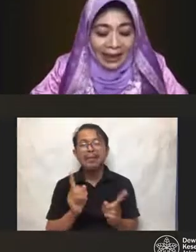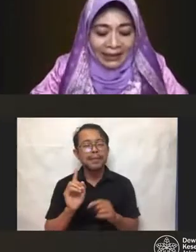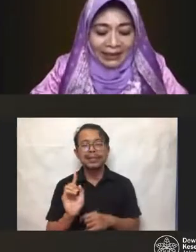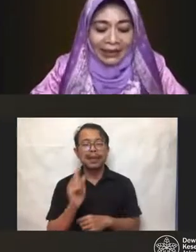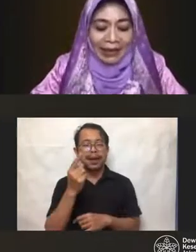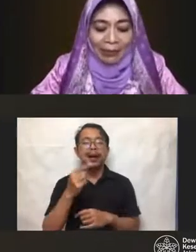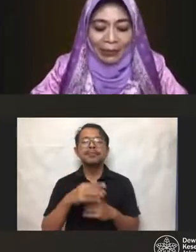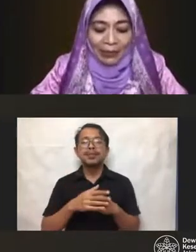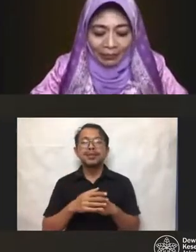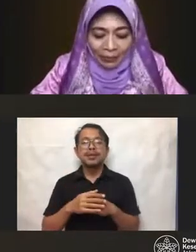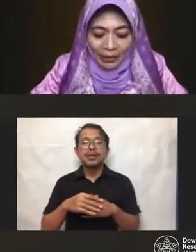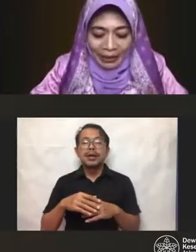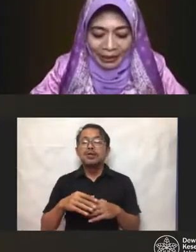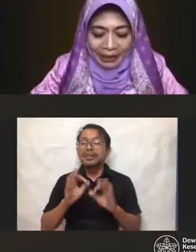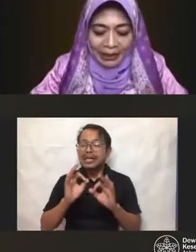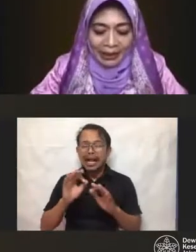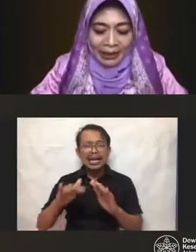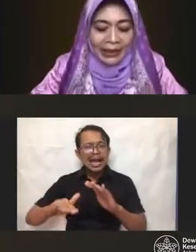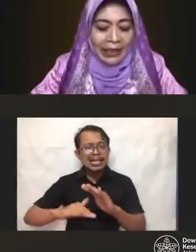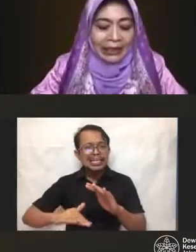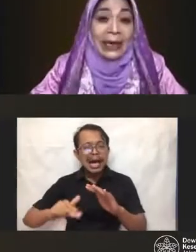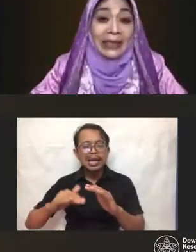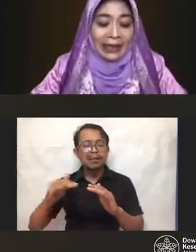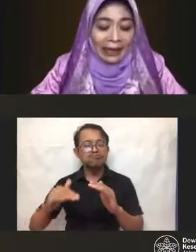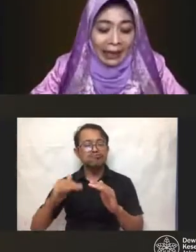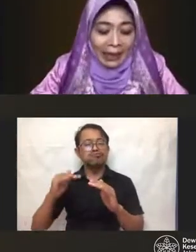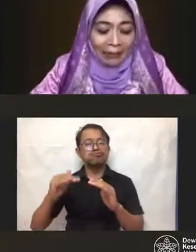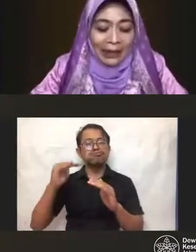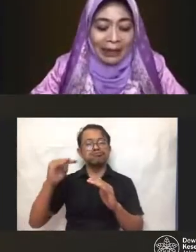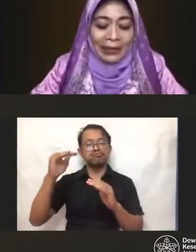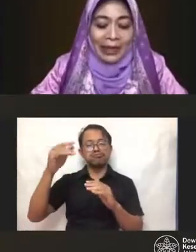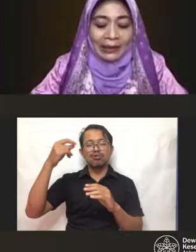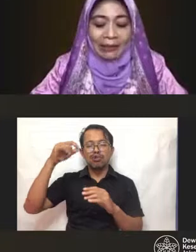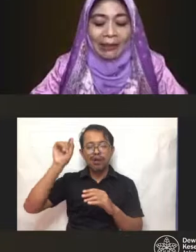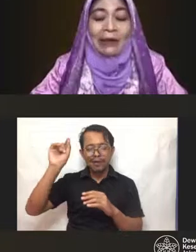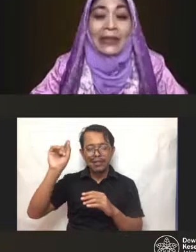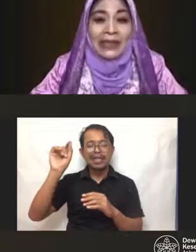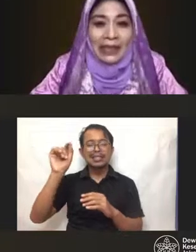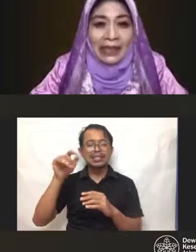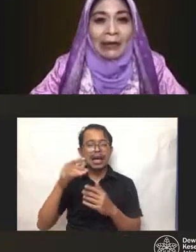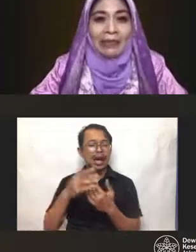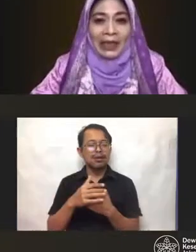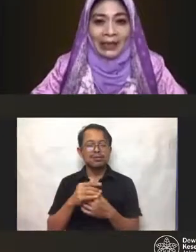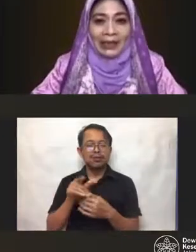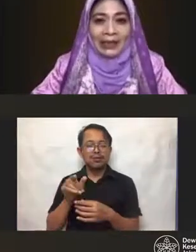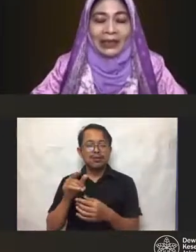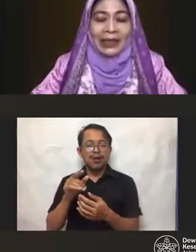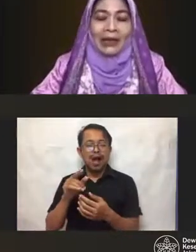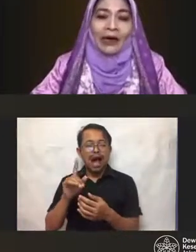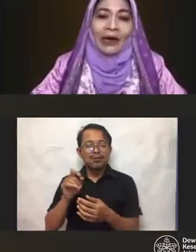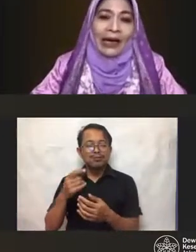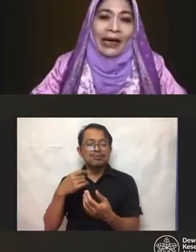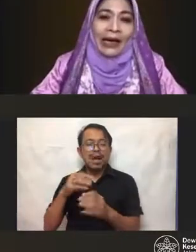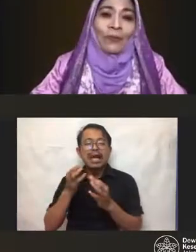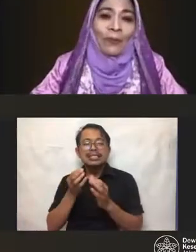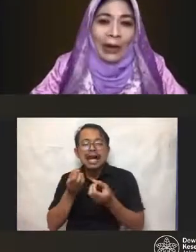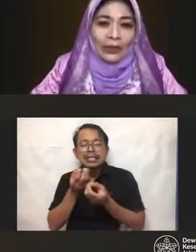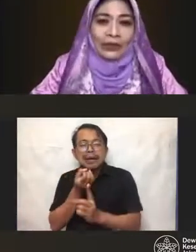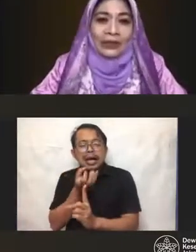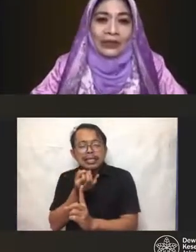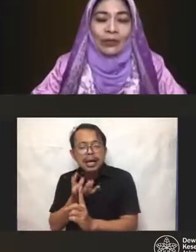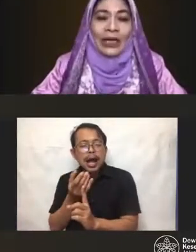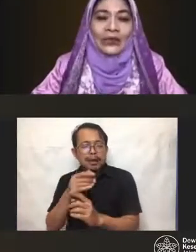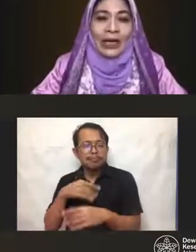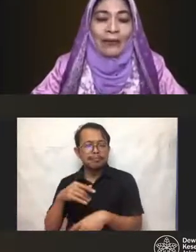tingkat dasar sampai perguruan tinggi hendaknya mengajarkan agama yang menekankan pada pentingnya berpikir kritis. Oleh karena itu,